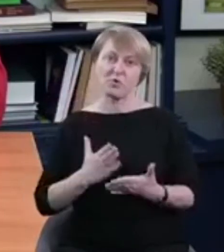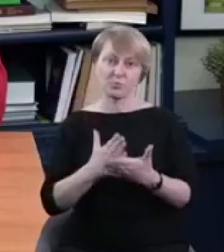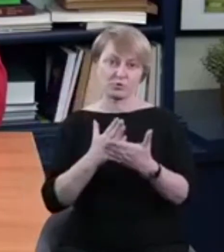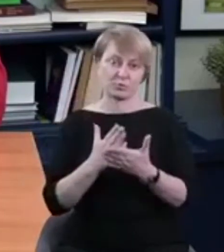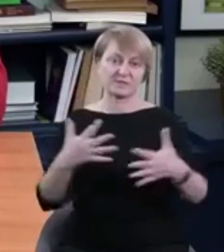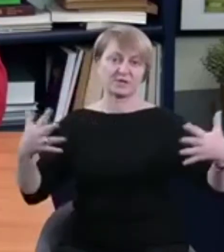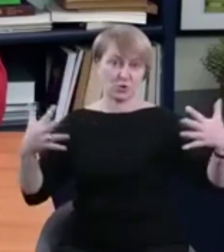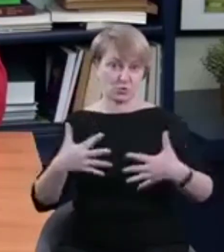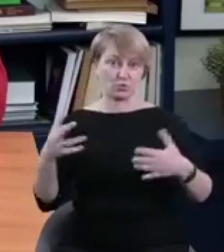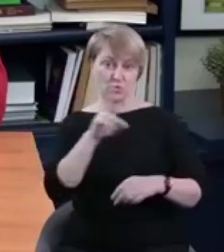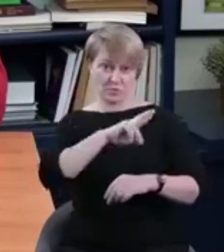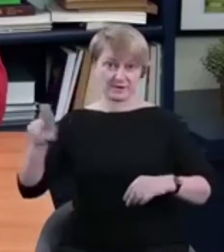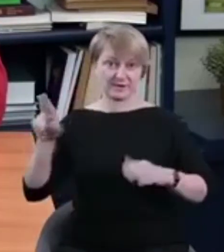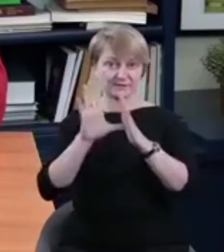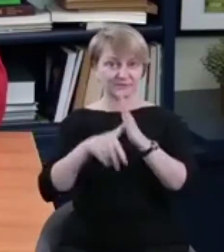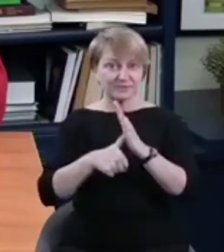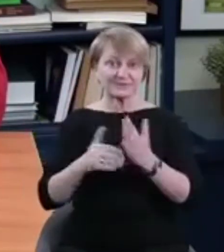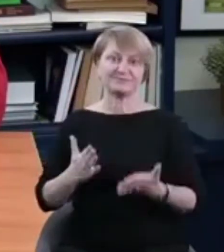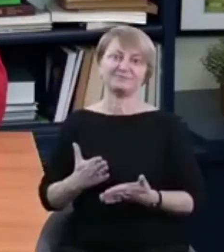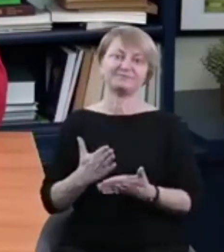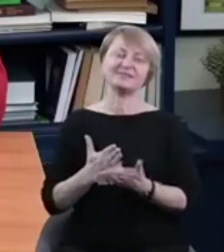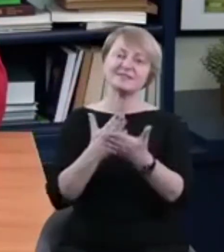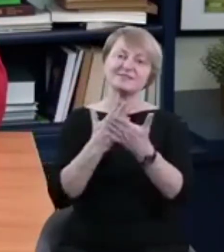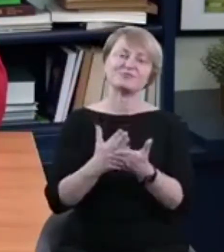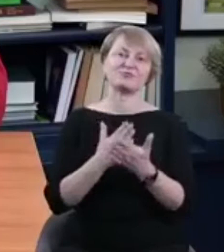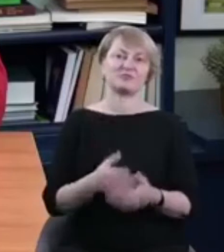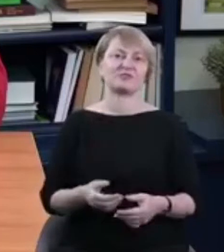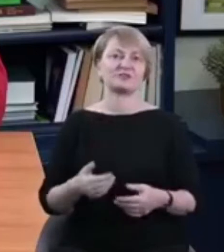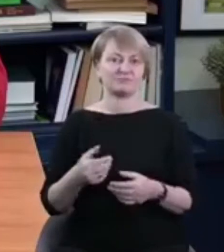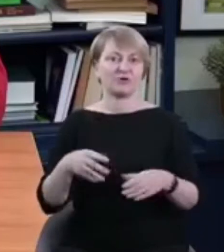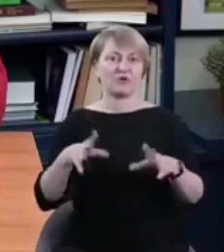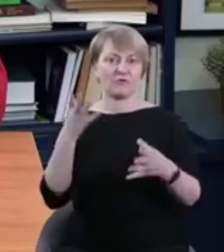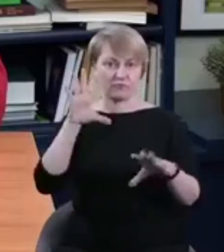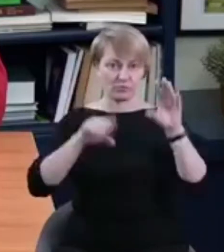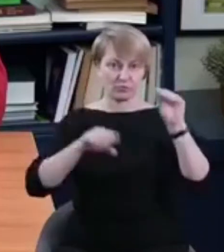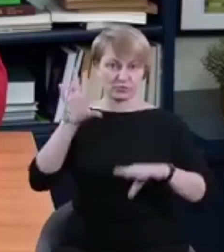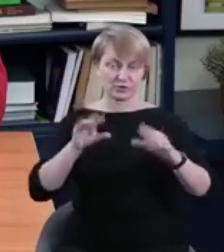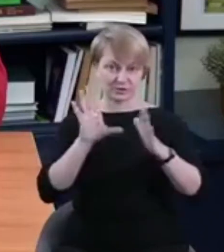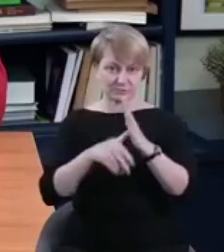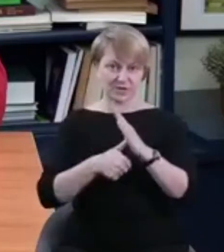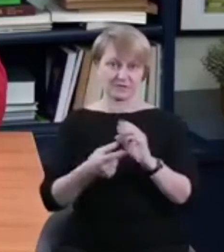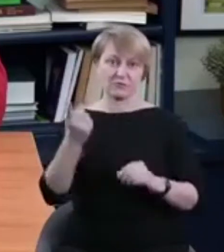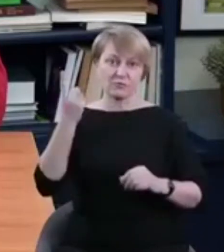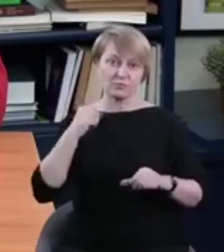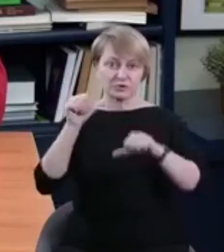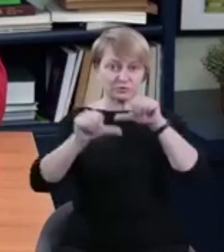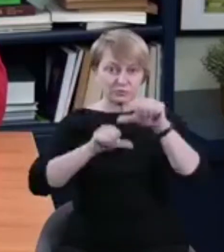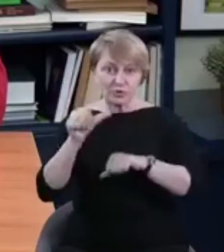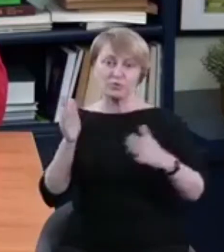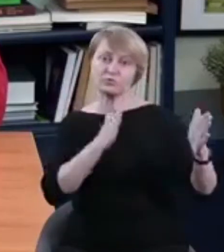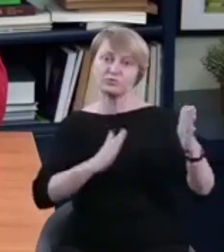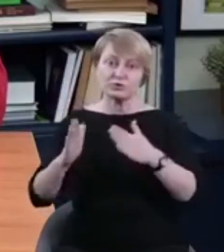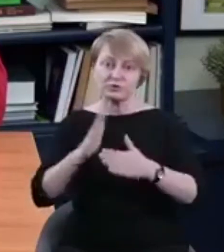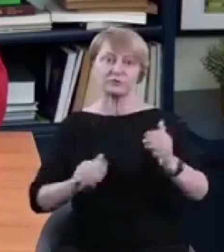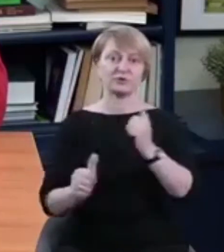prawnych zaproponowali taką inicjatywę żeby ona znalazła się w budżecie już w zeszłorocznym żeby przygotować dokumentacji w tym roku